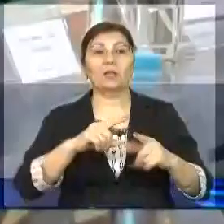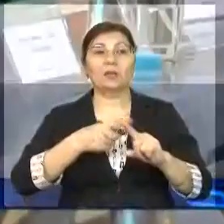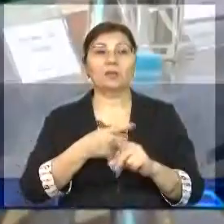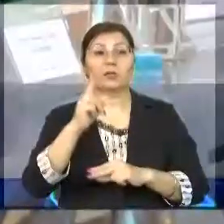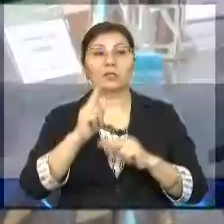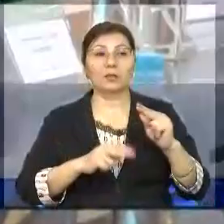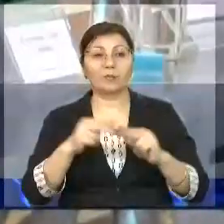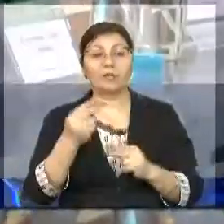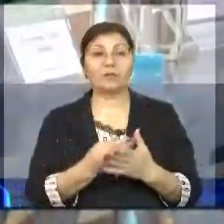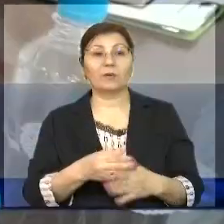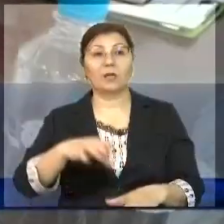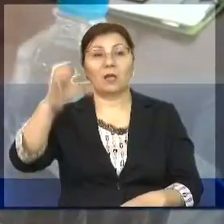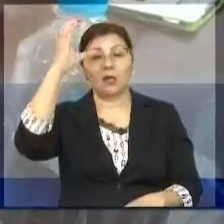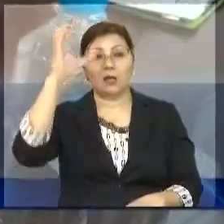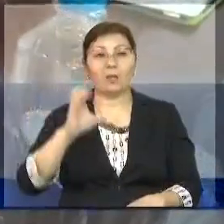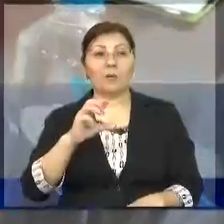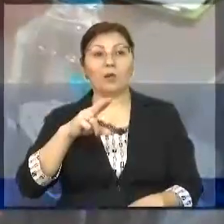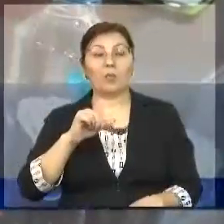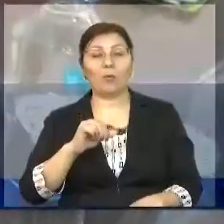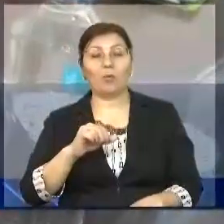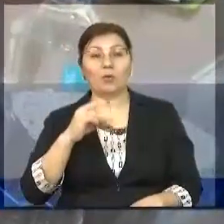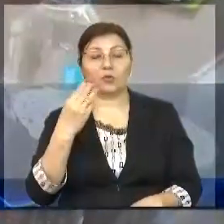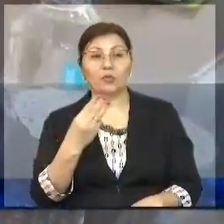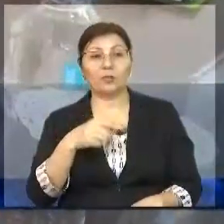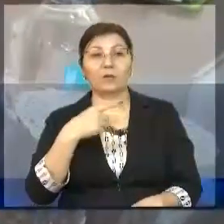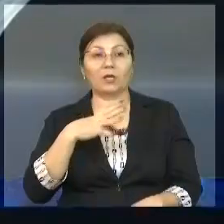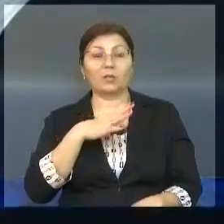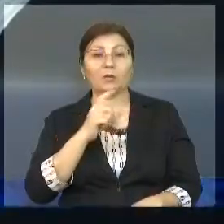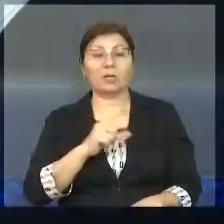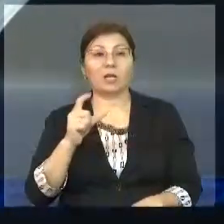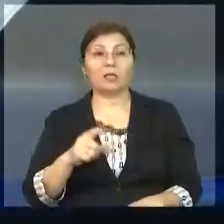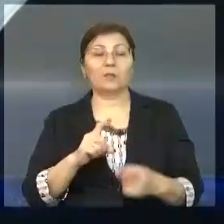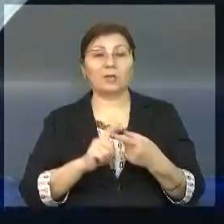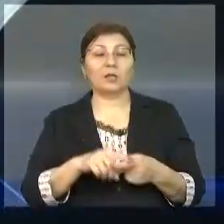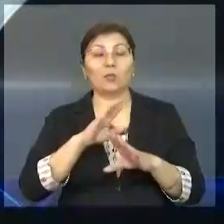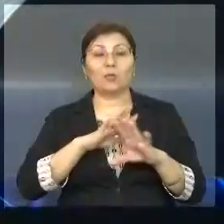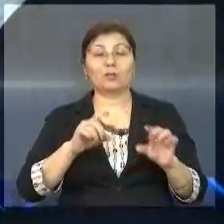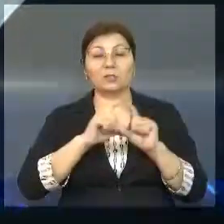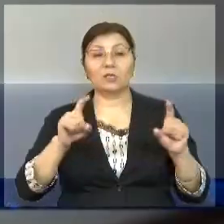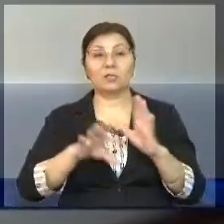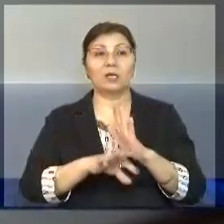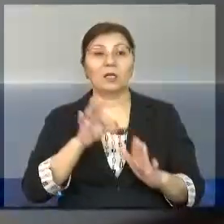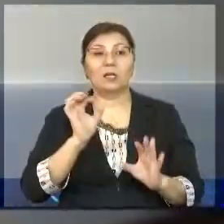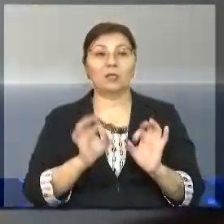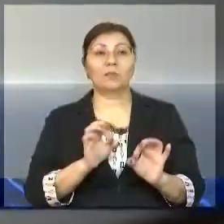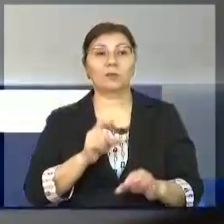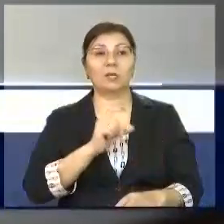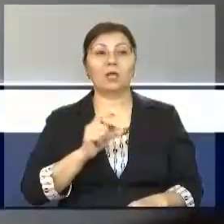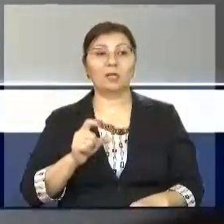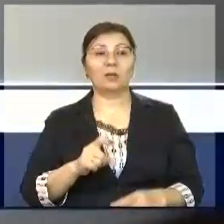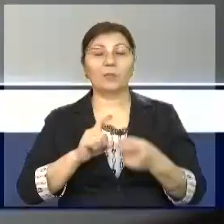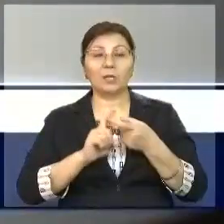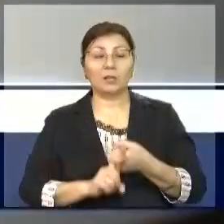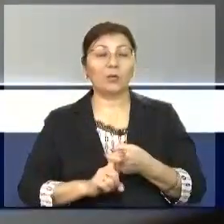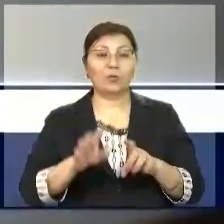саламыз. Профессор Қуанышбек Шүнкейұлының айтуынша, мейлінше адамнан тәуелсіз станция түрін таңдаған абзал. Адамға көп тәуелді